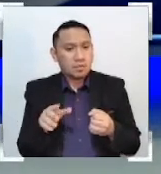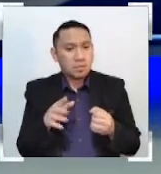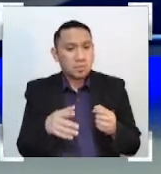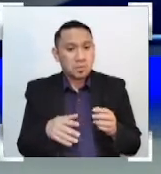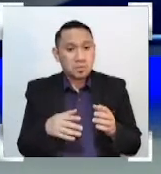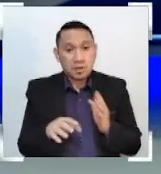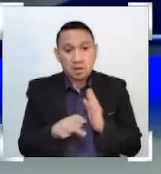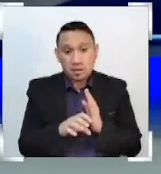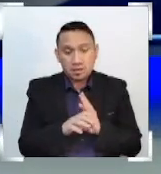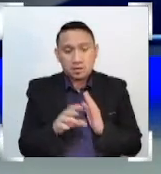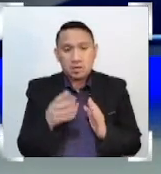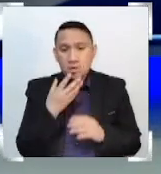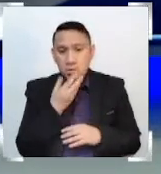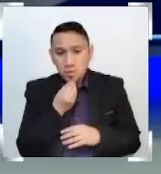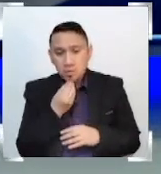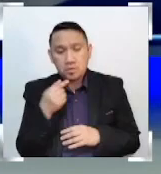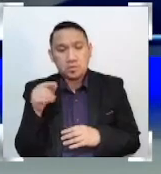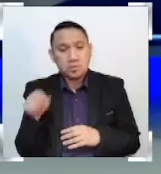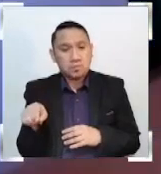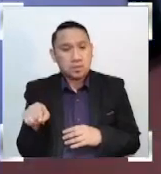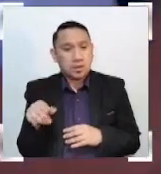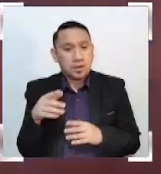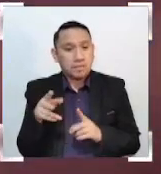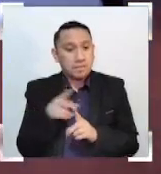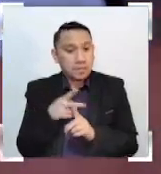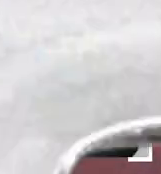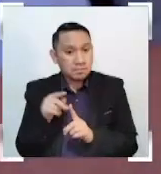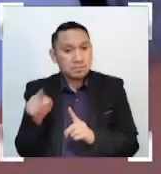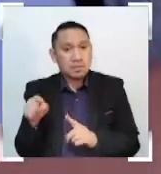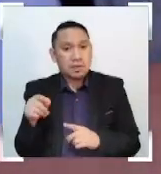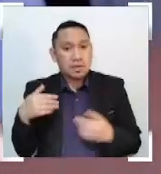edad. Saksi, si John Consulta.